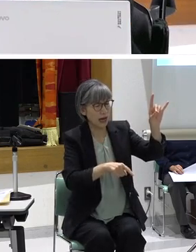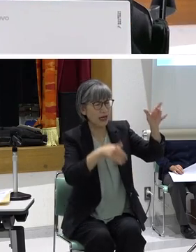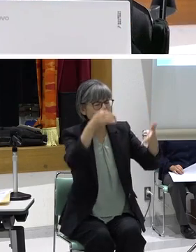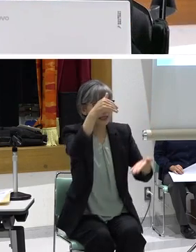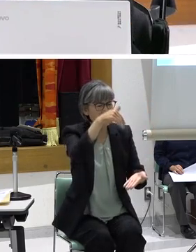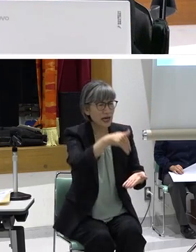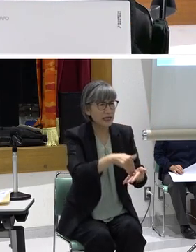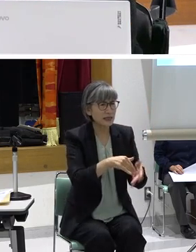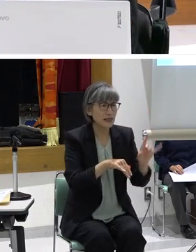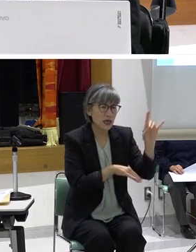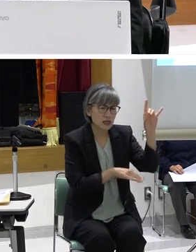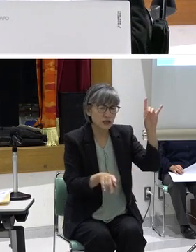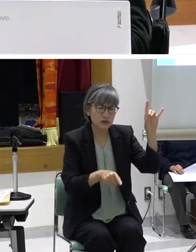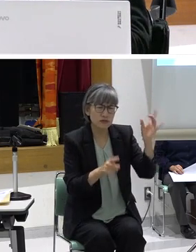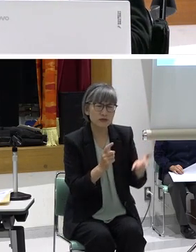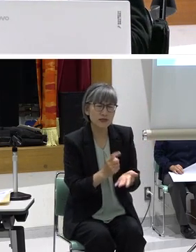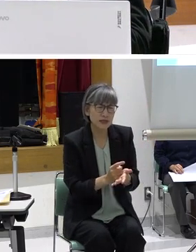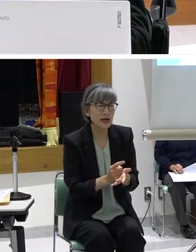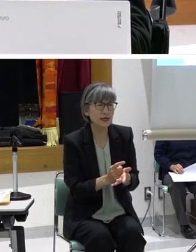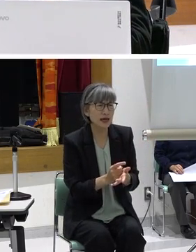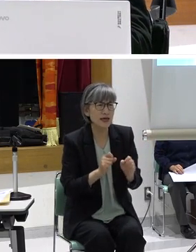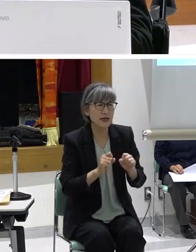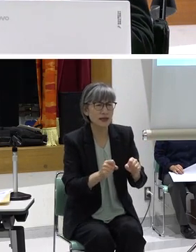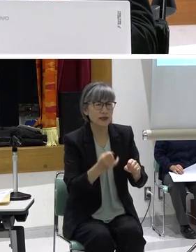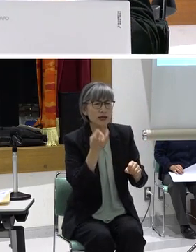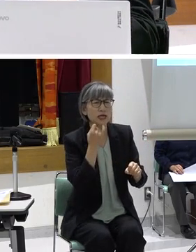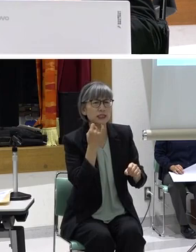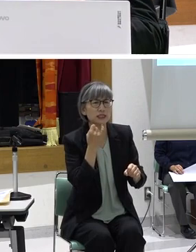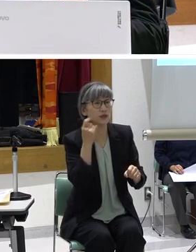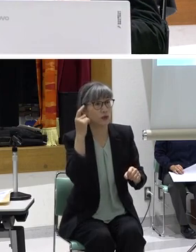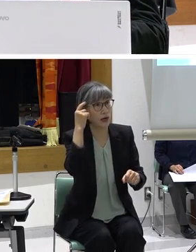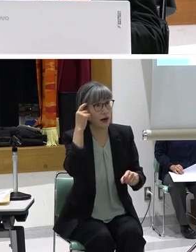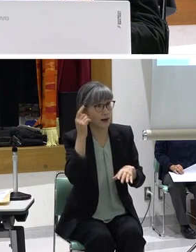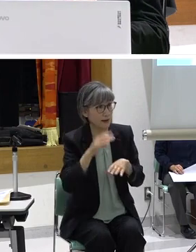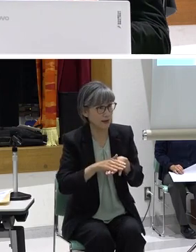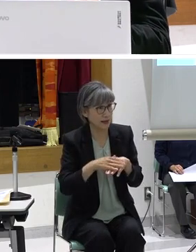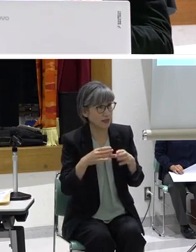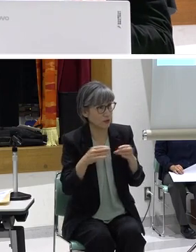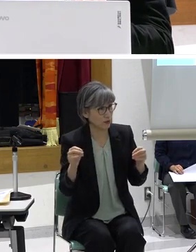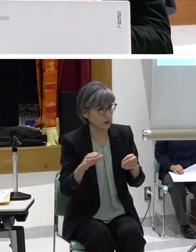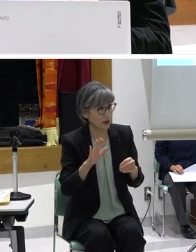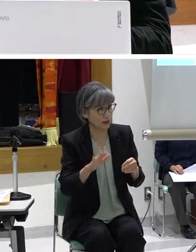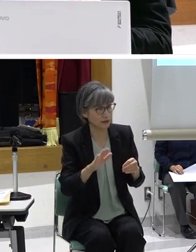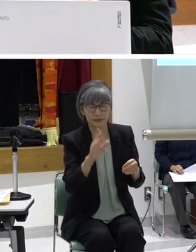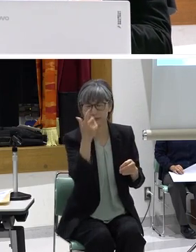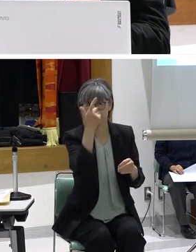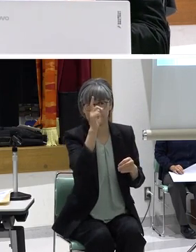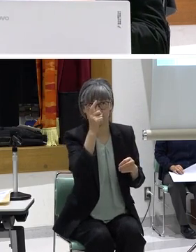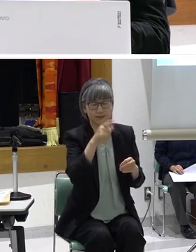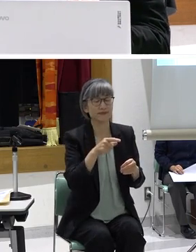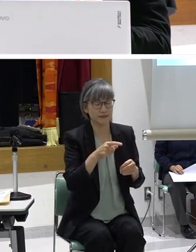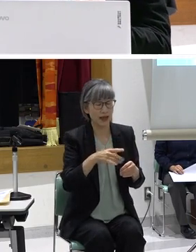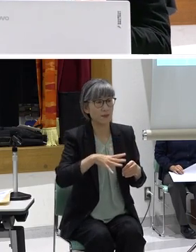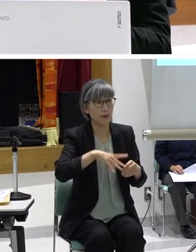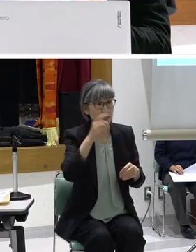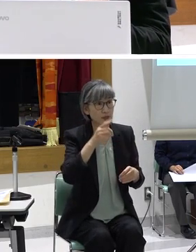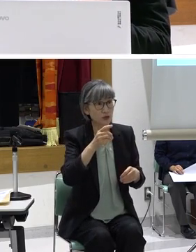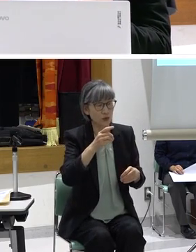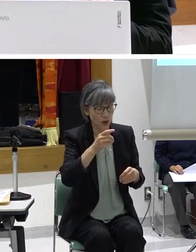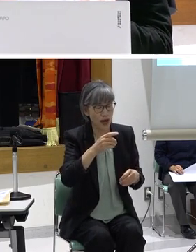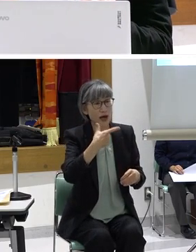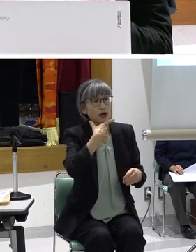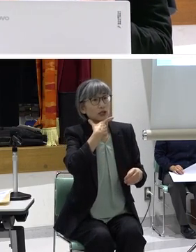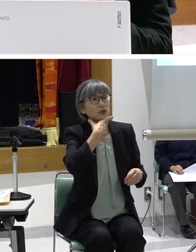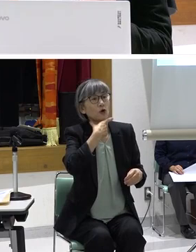準だけ、そっちだけに目が行きがちなんですけど、そうじゃなくてそれを逆転させたんです。まずは推奨基準、